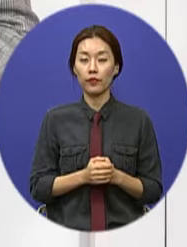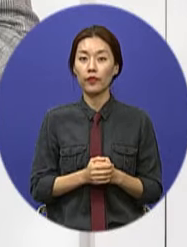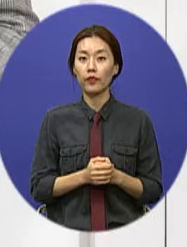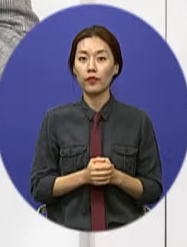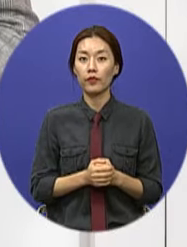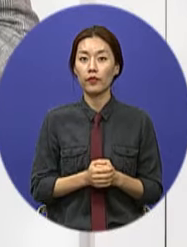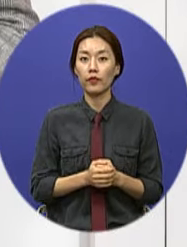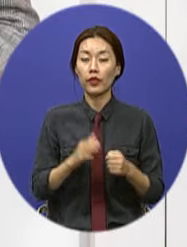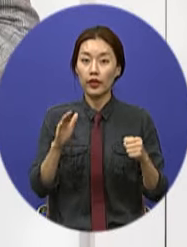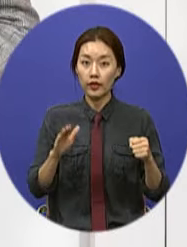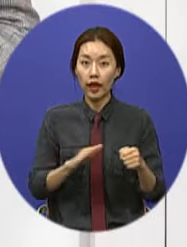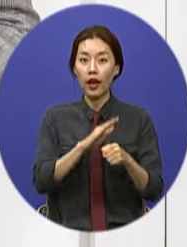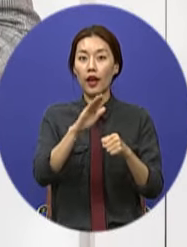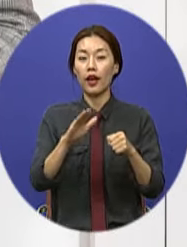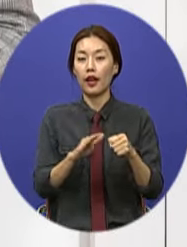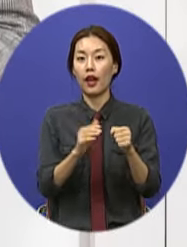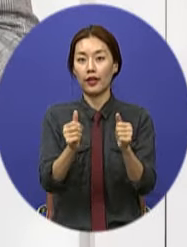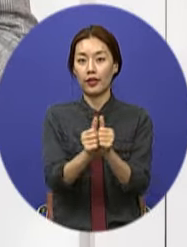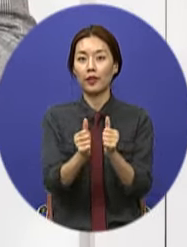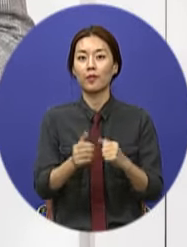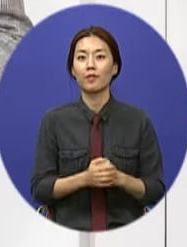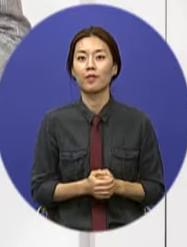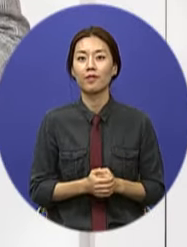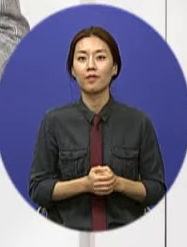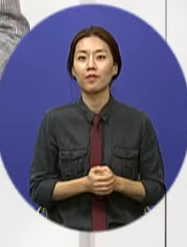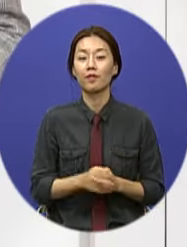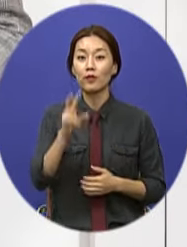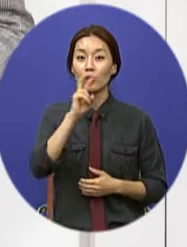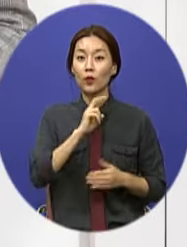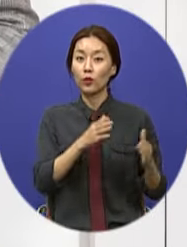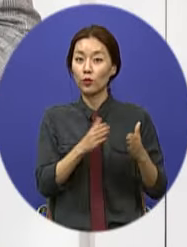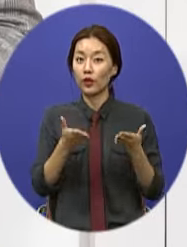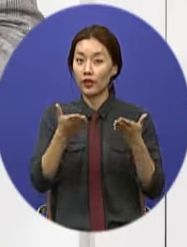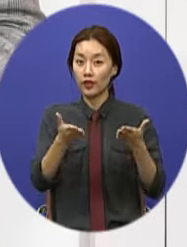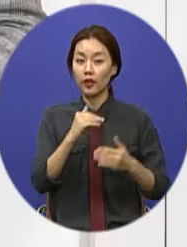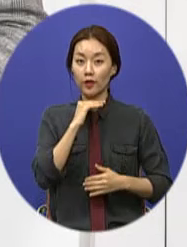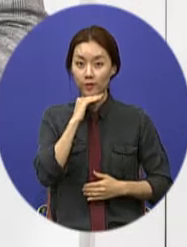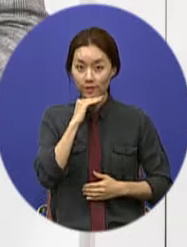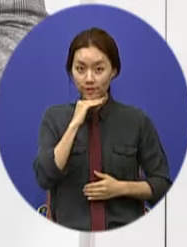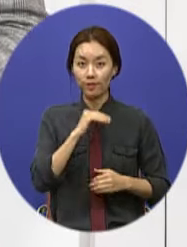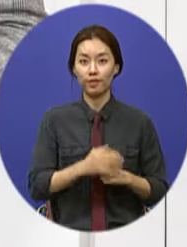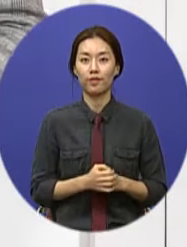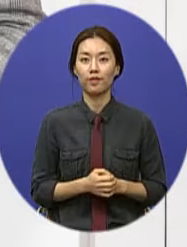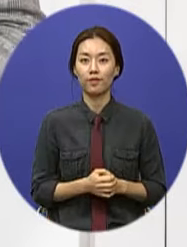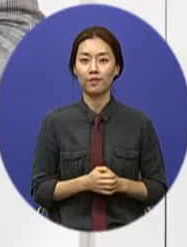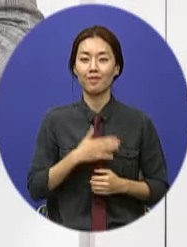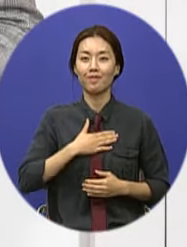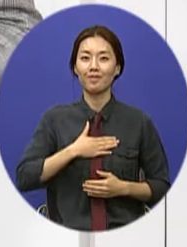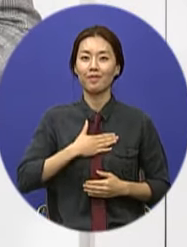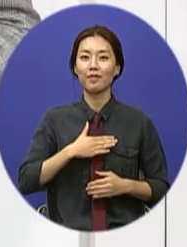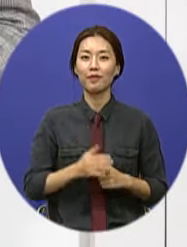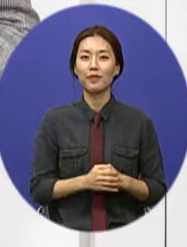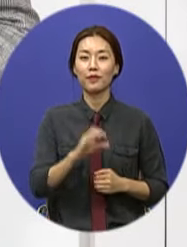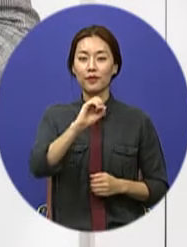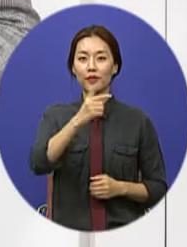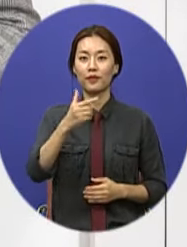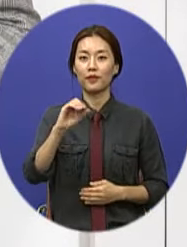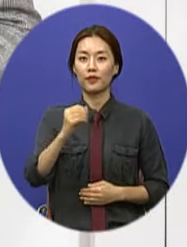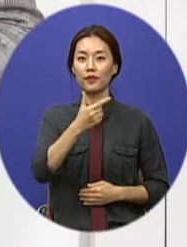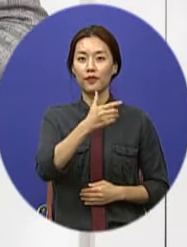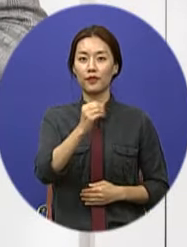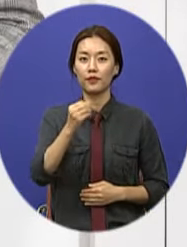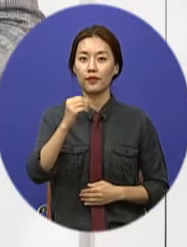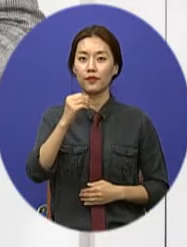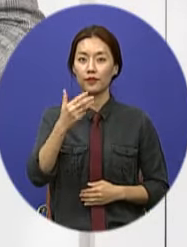씨의 사랑님. 네, 좋습니다. 자, 이 노래 음악 들을 테니까 조금만 기다려 주세요. 예. 예,